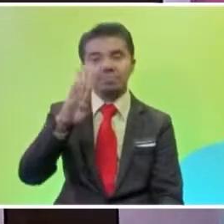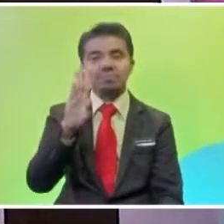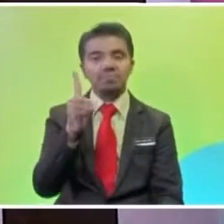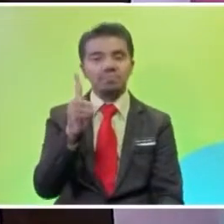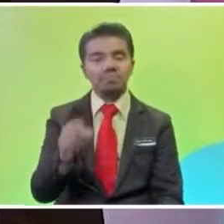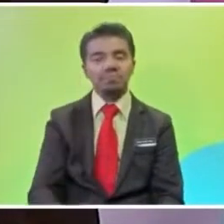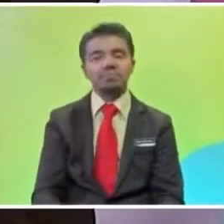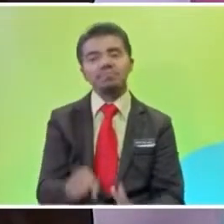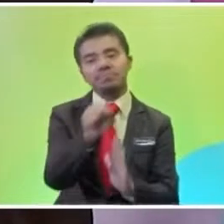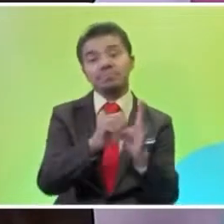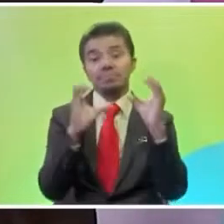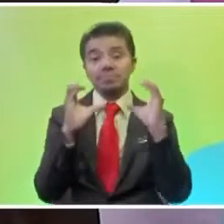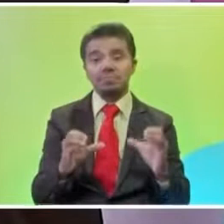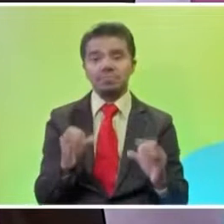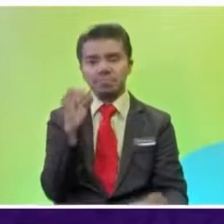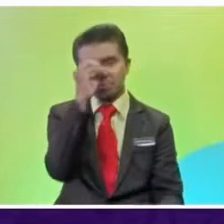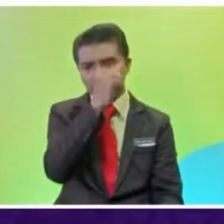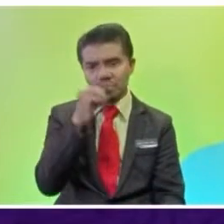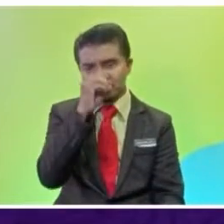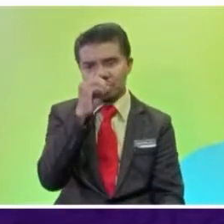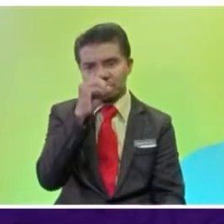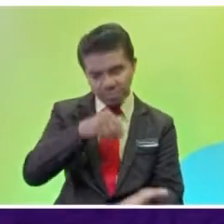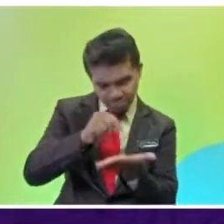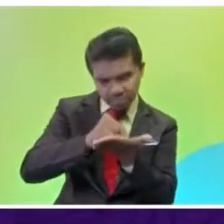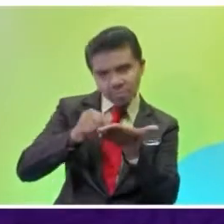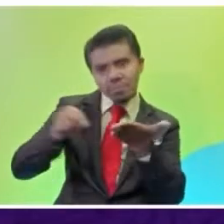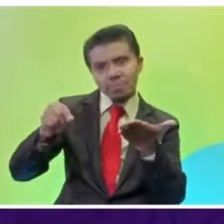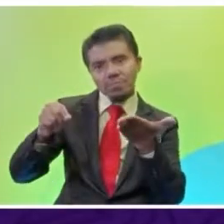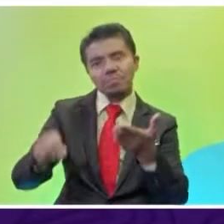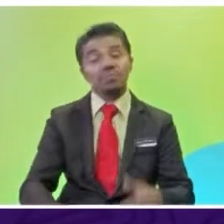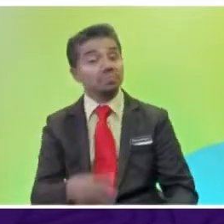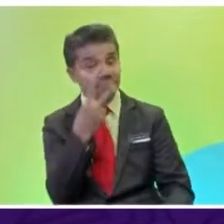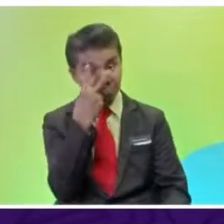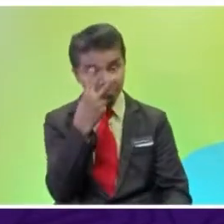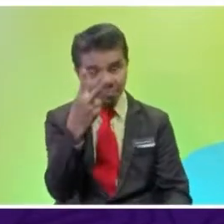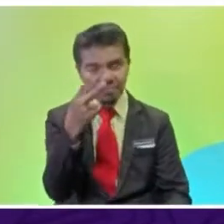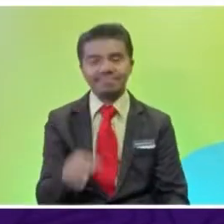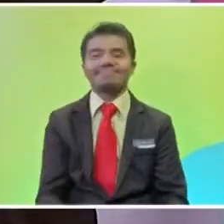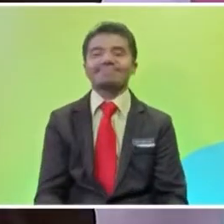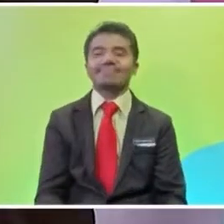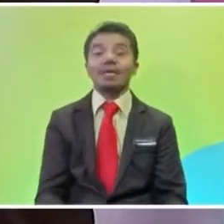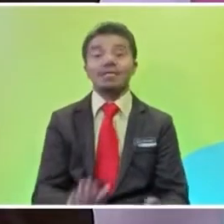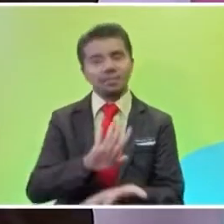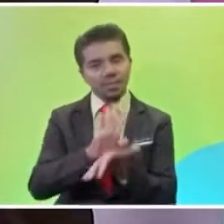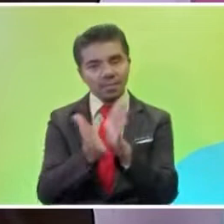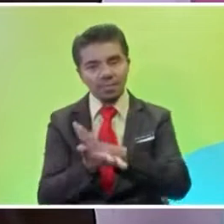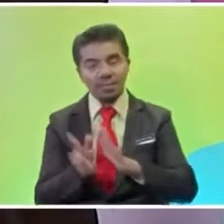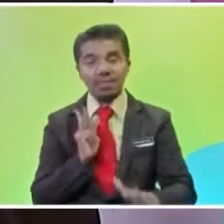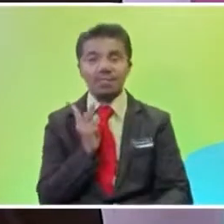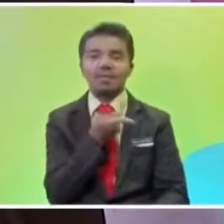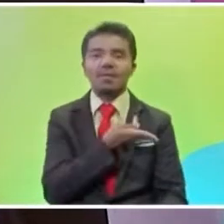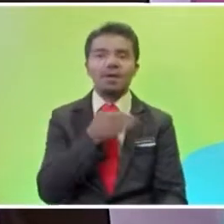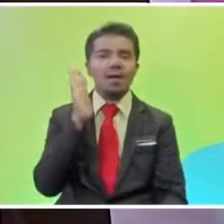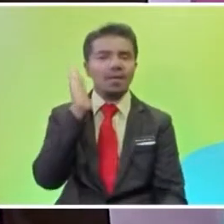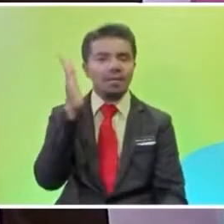lisan boleh dilaksanakan dengan secara betulis boleh juga dilaksanakan secara pemerhatian jadi ketiga-tiga inilah nanti kita